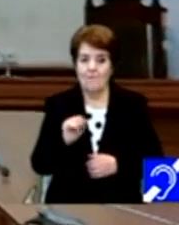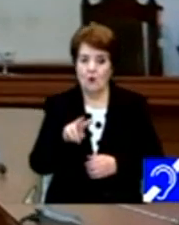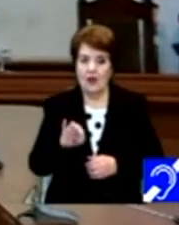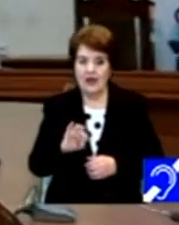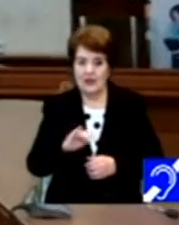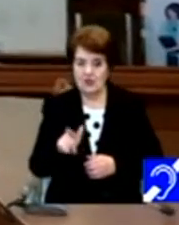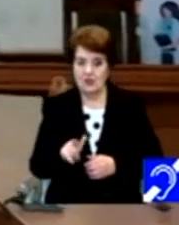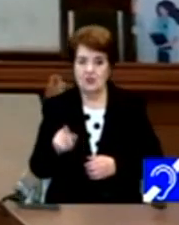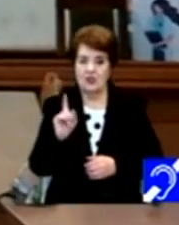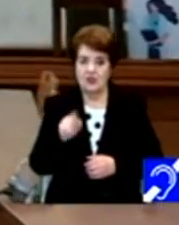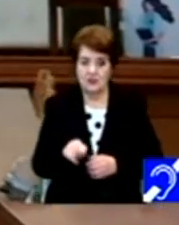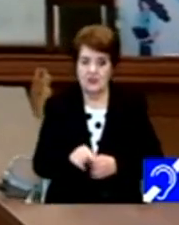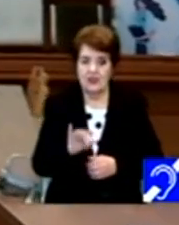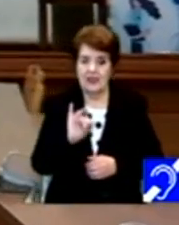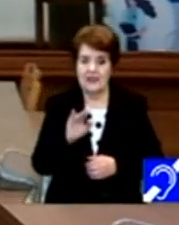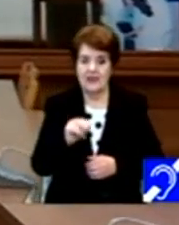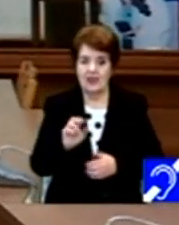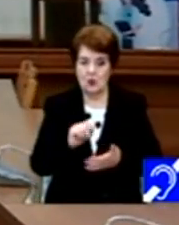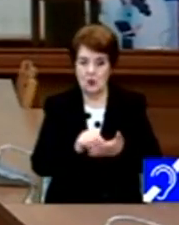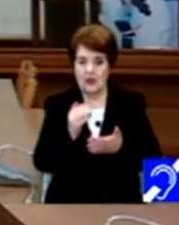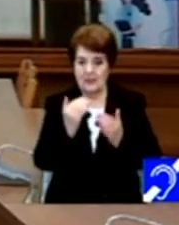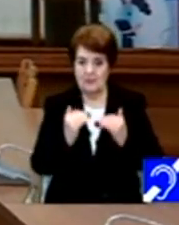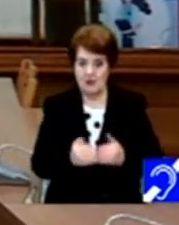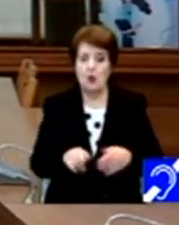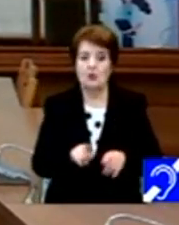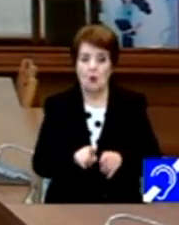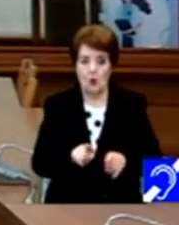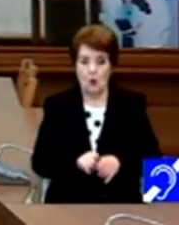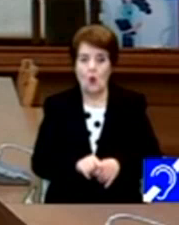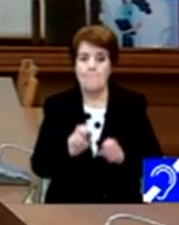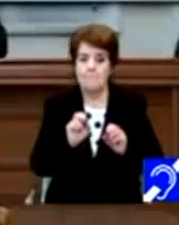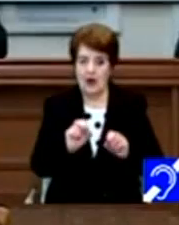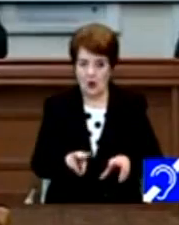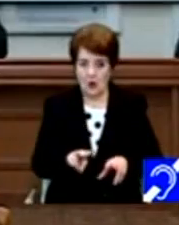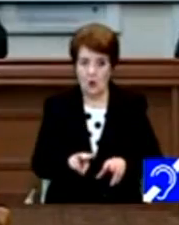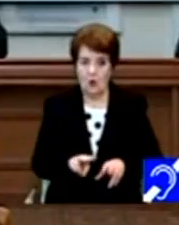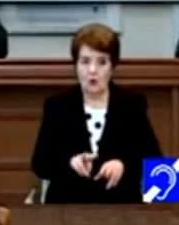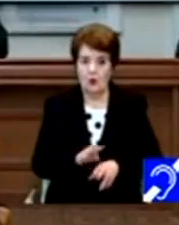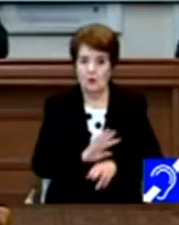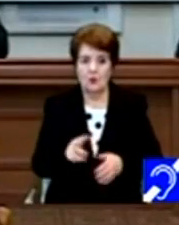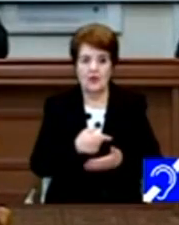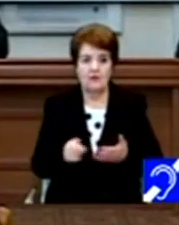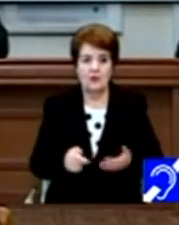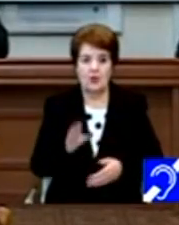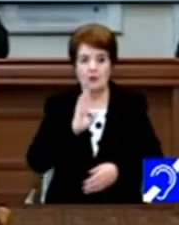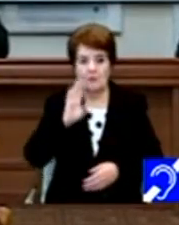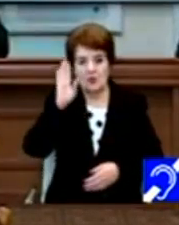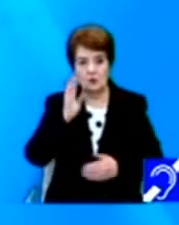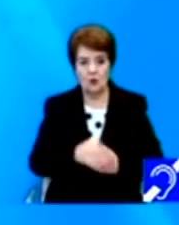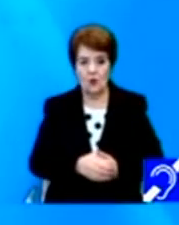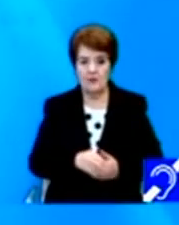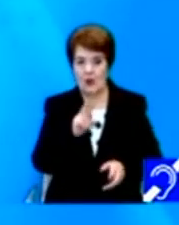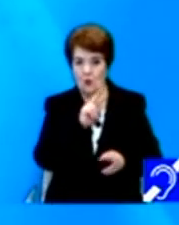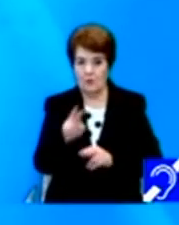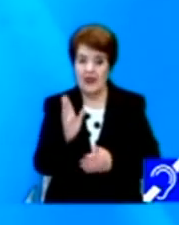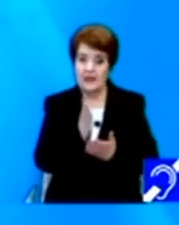unde acest indicator este mai jos, dar oricum pericolul nu este evitat. Doamnelor și domnilor, am